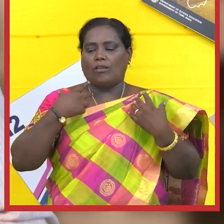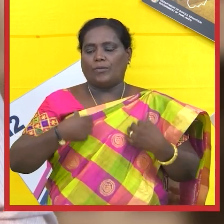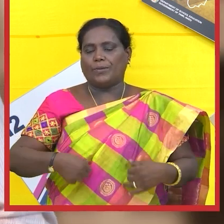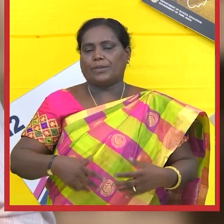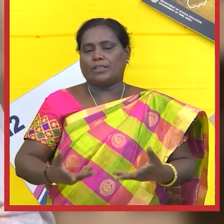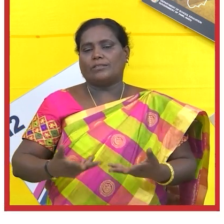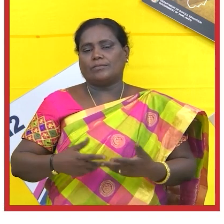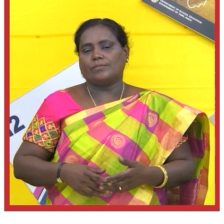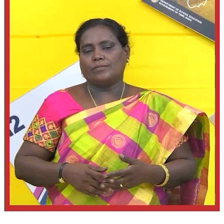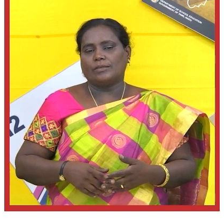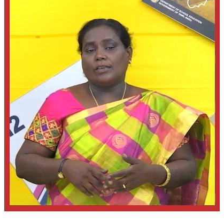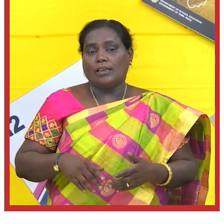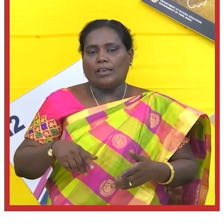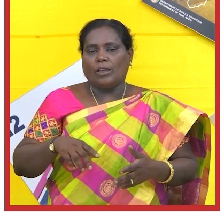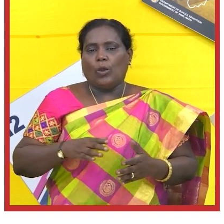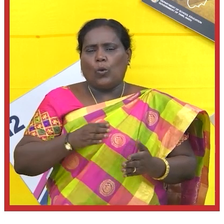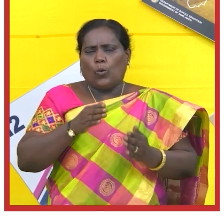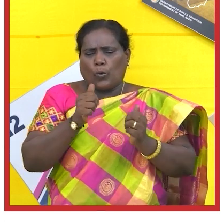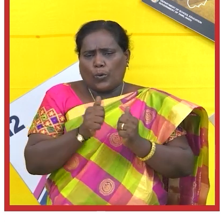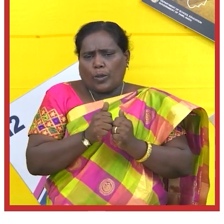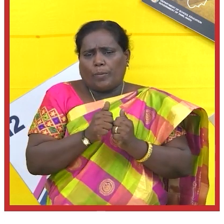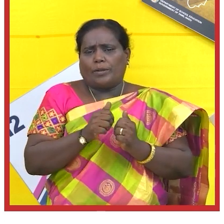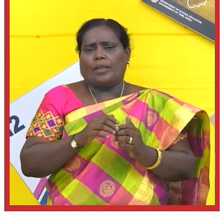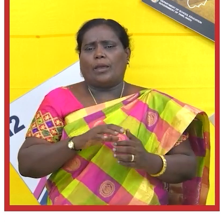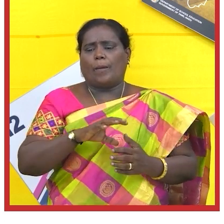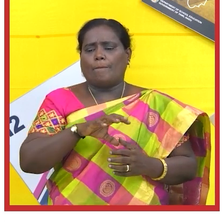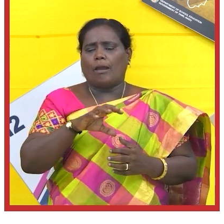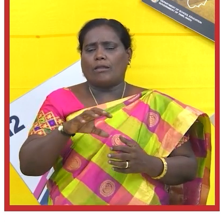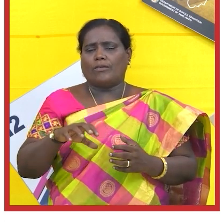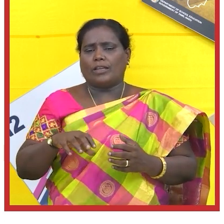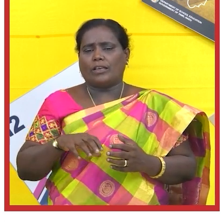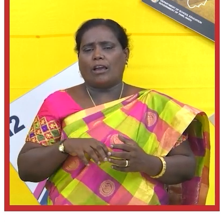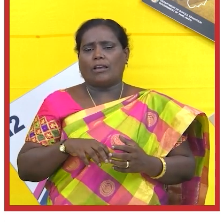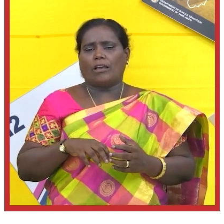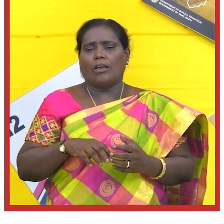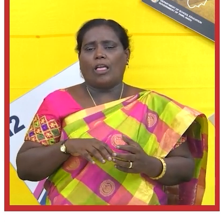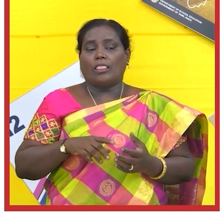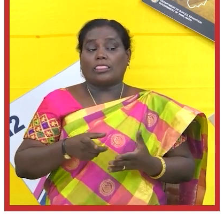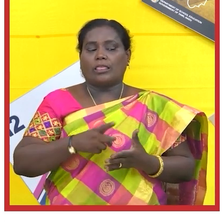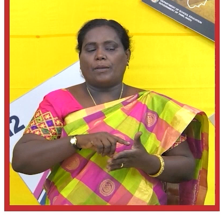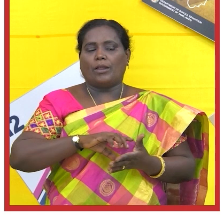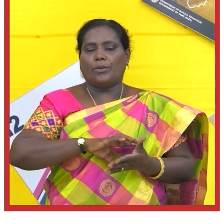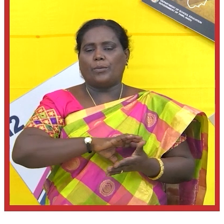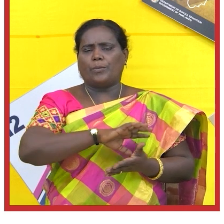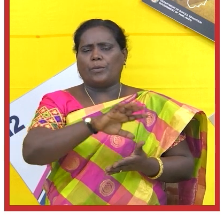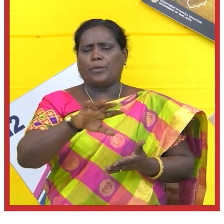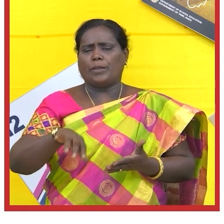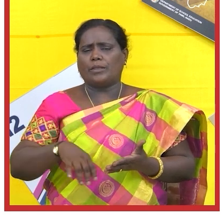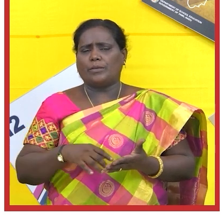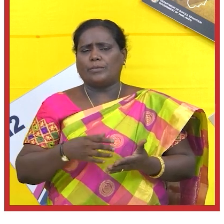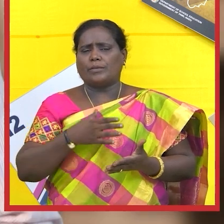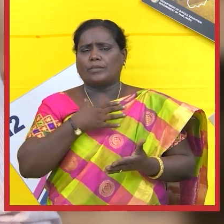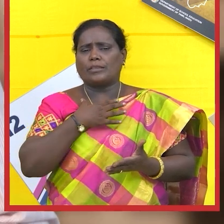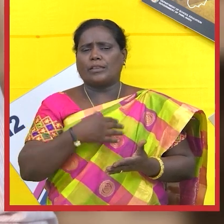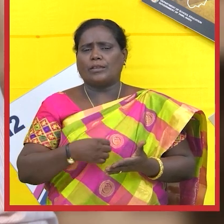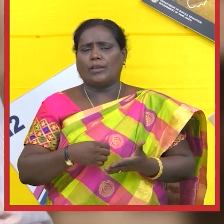அது மட்டுமல்ல ஒடுக்கப்பட்ட பிரிவு மாணவர்களுக்காக நாடு முழுவதும் தமிழ்நாடு முழுவதும் தங்கும் விடுதிகளை உருவாக்கி